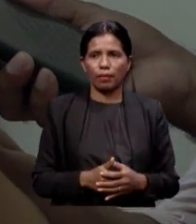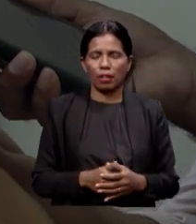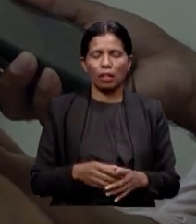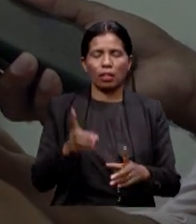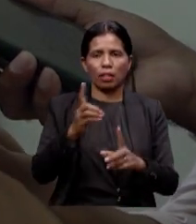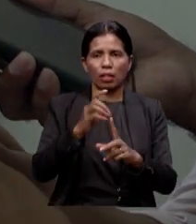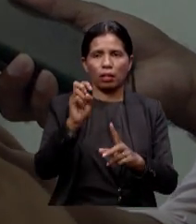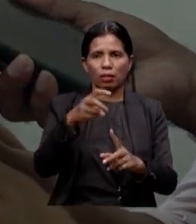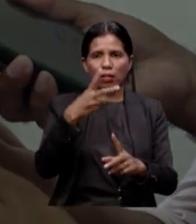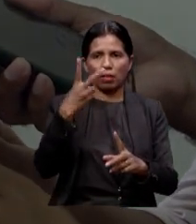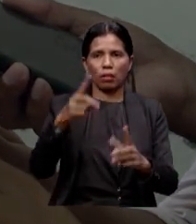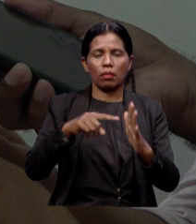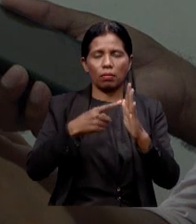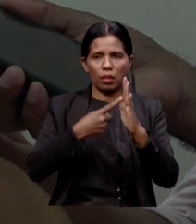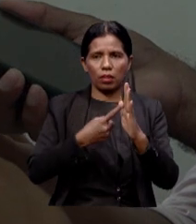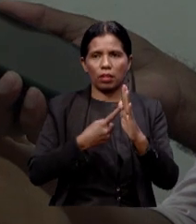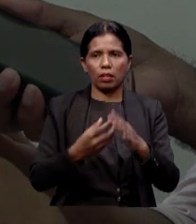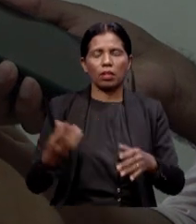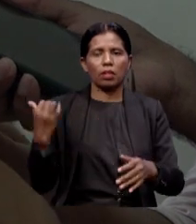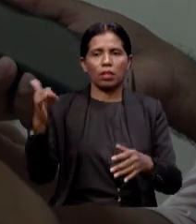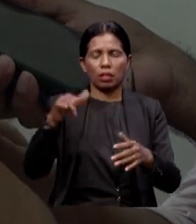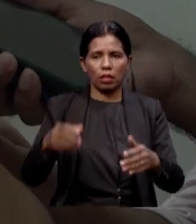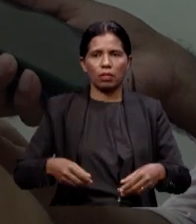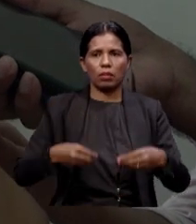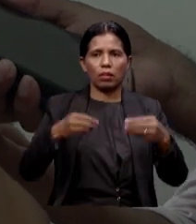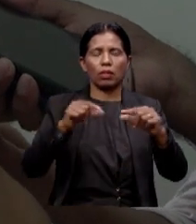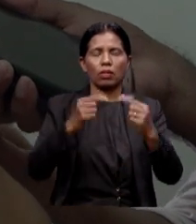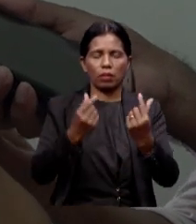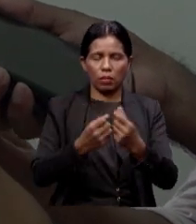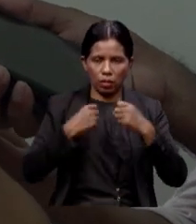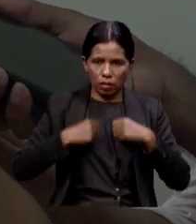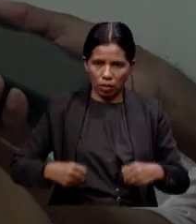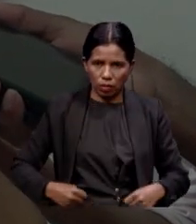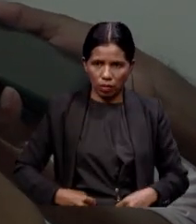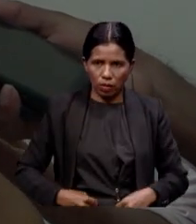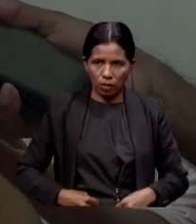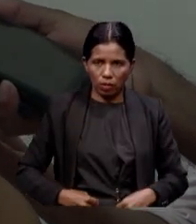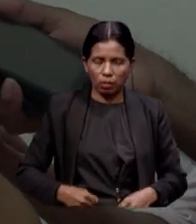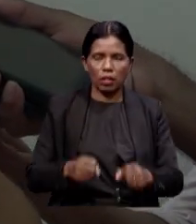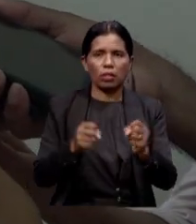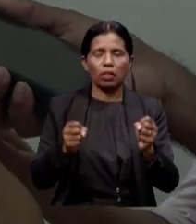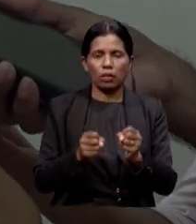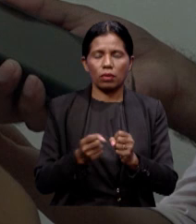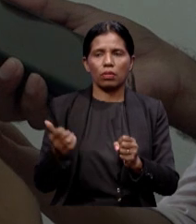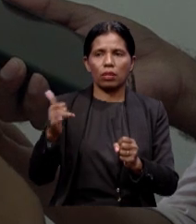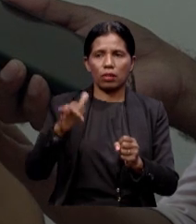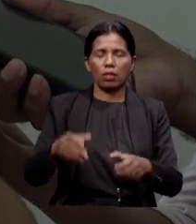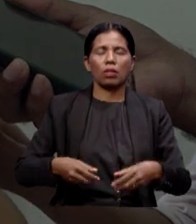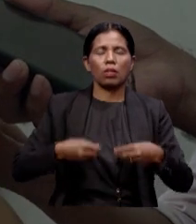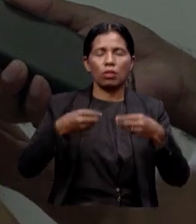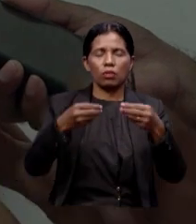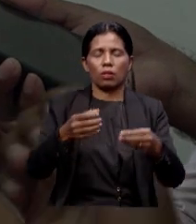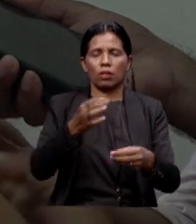dozi hahu iha Cristo Rei sira integra kera sona ekipa Saudi iha suku sira ne be maka ofrese